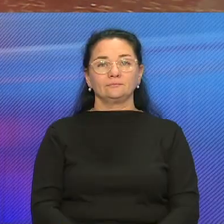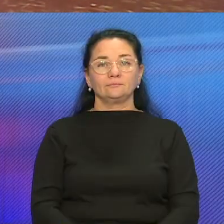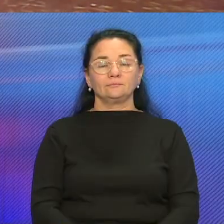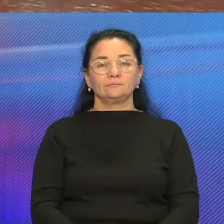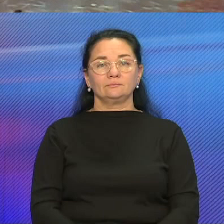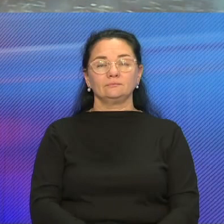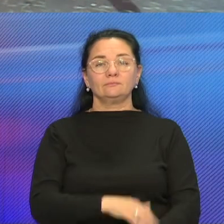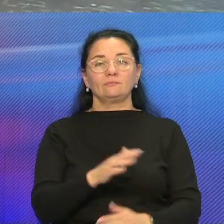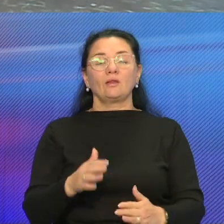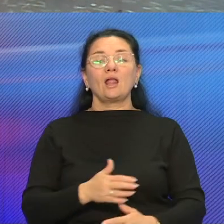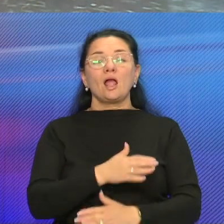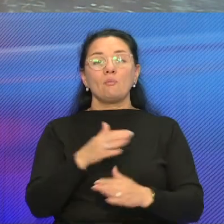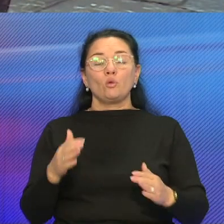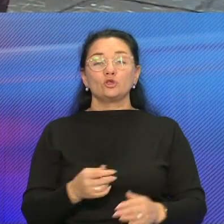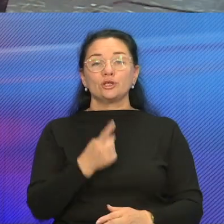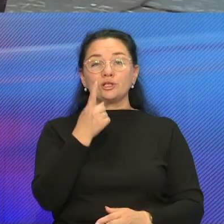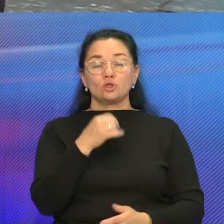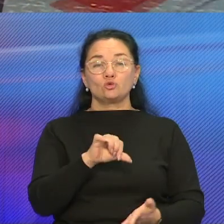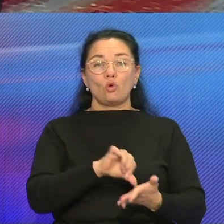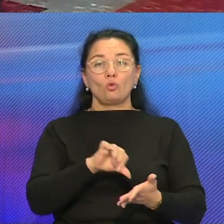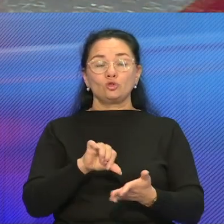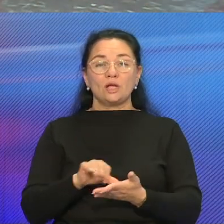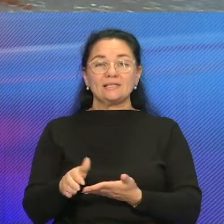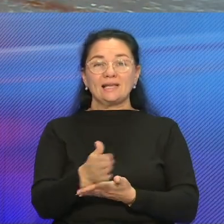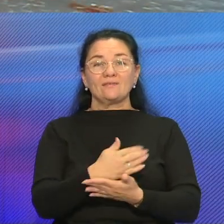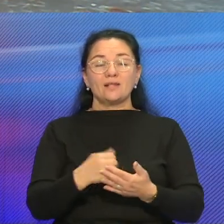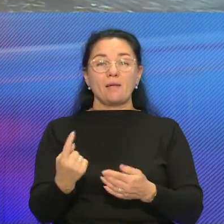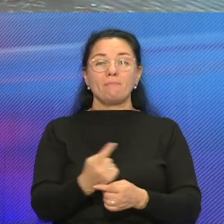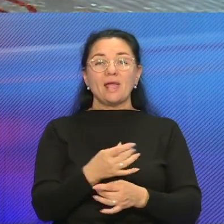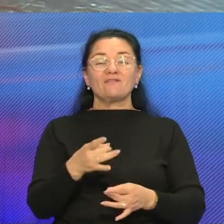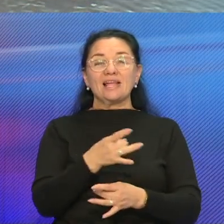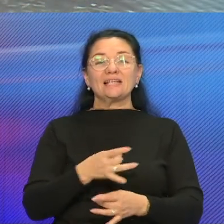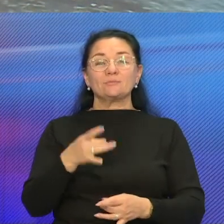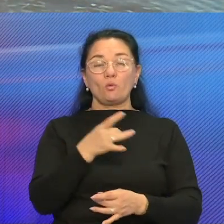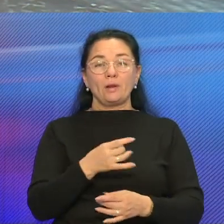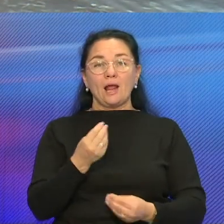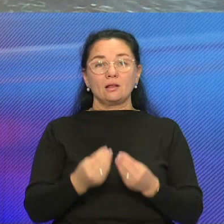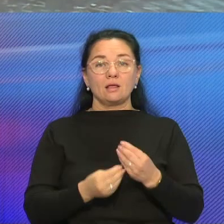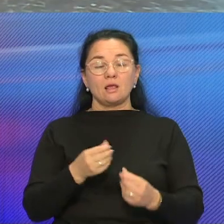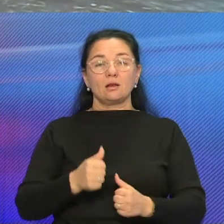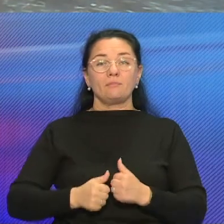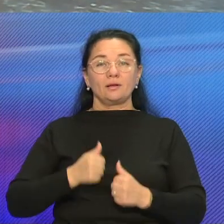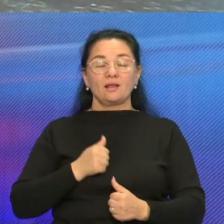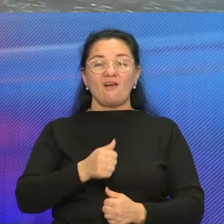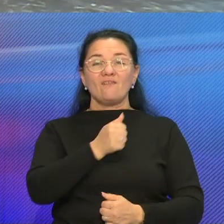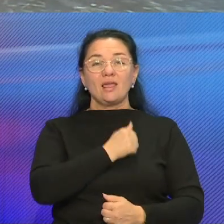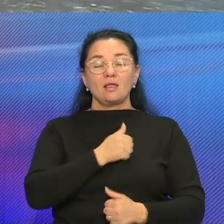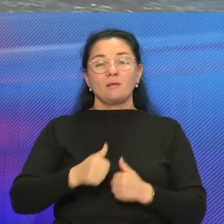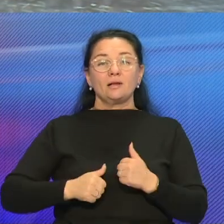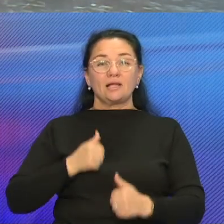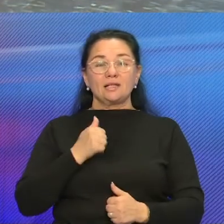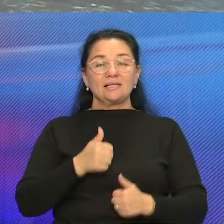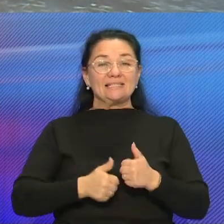Більш за сотню дзельнікаў сабралі пад Гроднам перші рэспубліканскі гульні патрыўтав. Военна патрыотычныя спабурніцтвы,